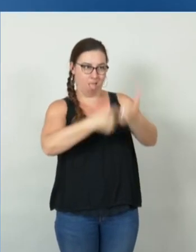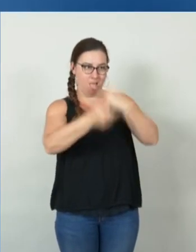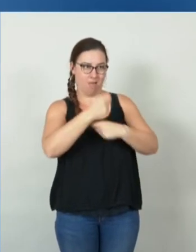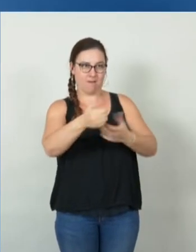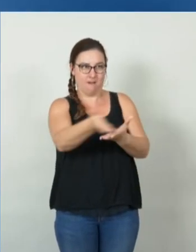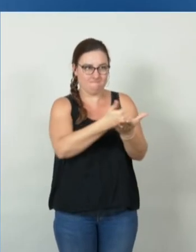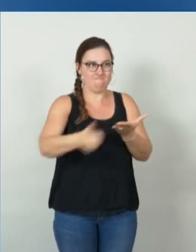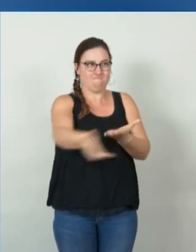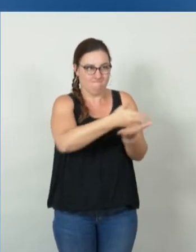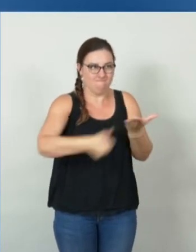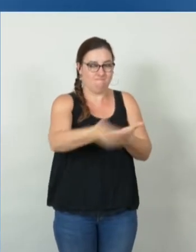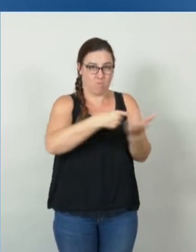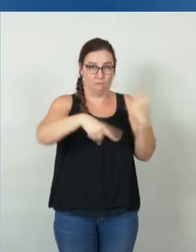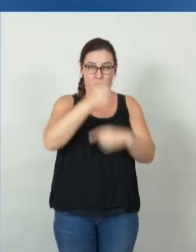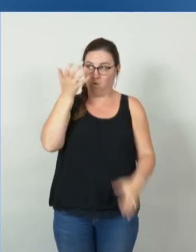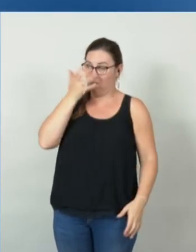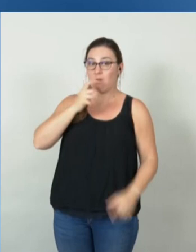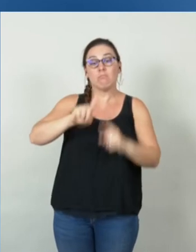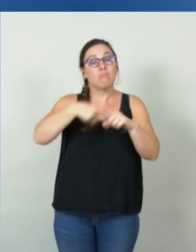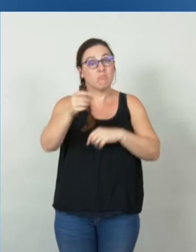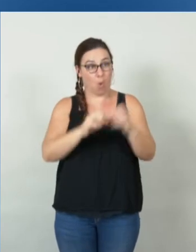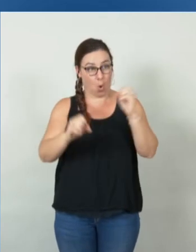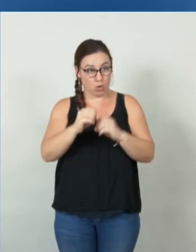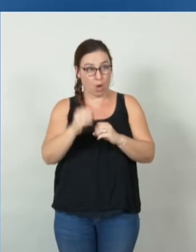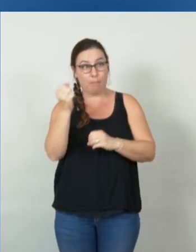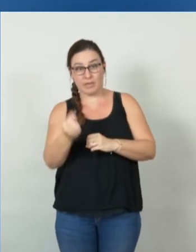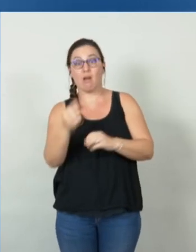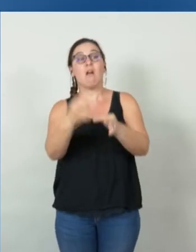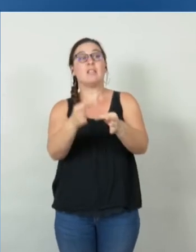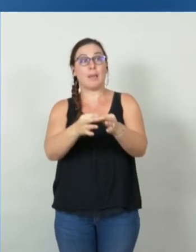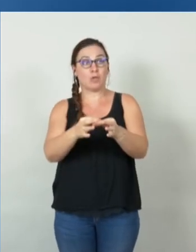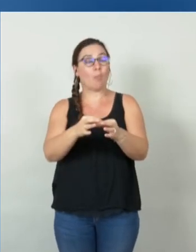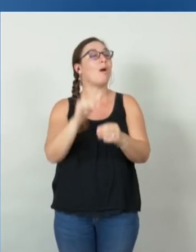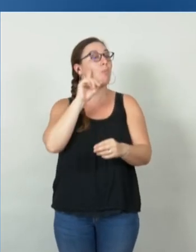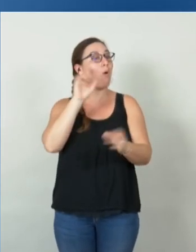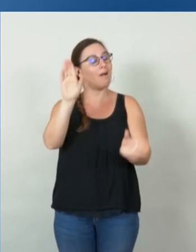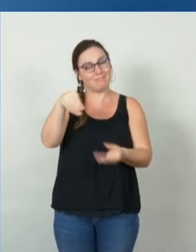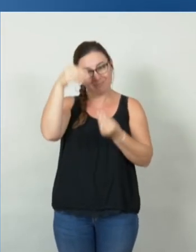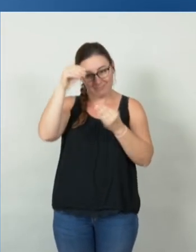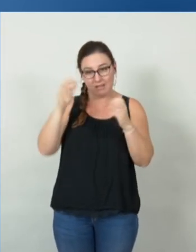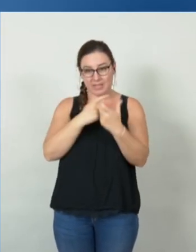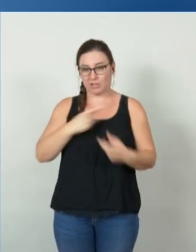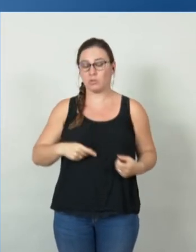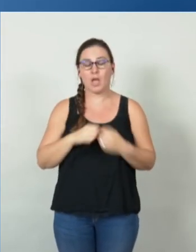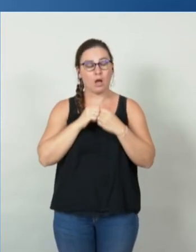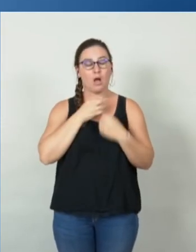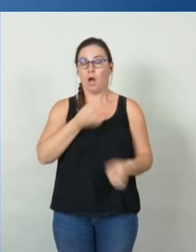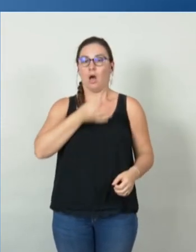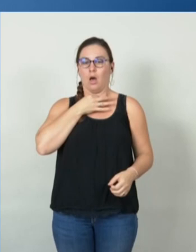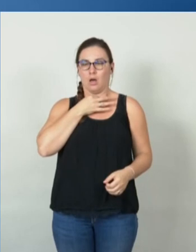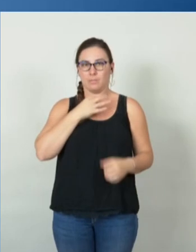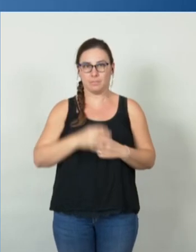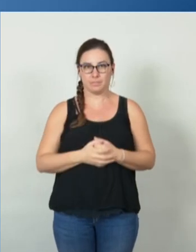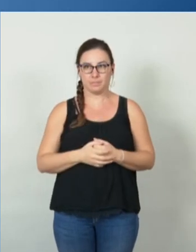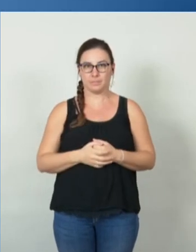assez terrible pour eux surtout très bientôt au mois d'octobre ou au mois de septembre quand ils vont voir les montants de leur tête foncière et hormis cela